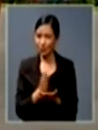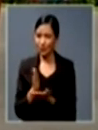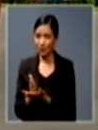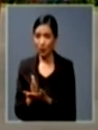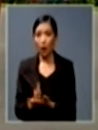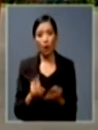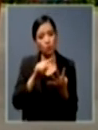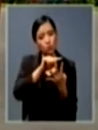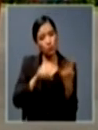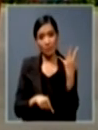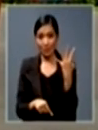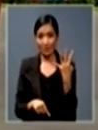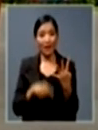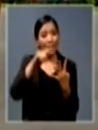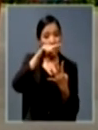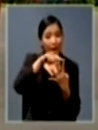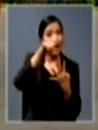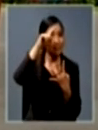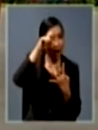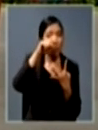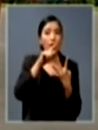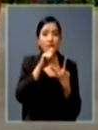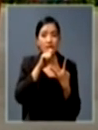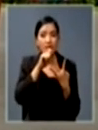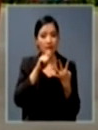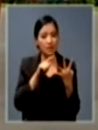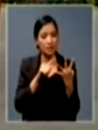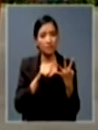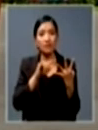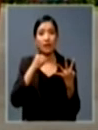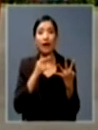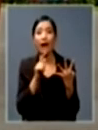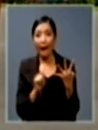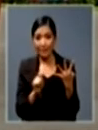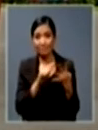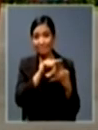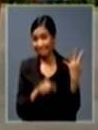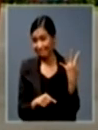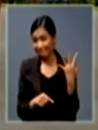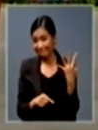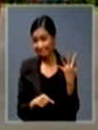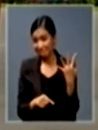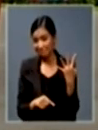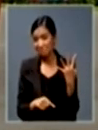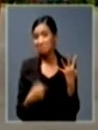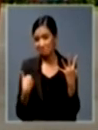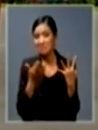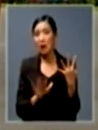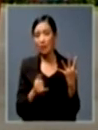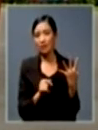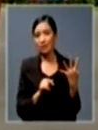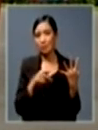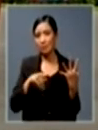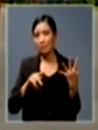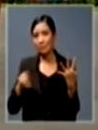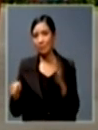4วัน เป็น4วันค่ะ แล้วบางคนอาจจะอะไรนะจันทร์อังคารใช่ไหม โอ้ยถูกบางคนเหมาแล้วค่ะ พุธพฤหัสศุกร์อีก3วัน เหมาทั้งสัปดาห์ เดี๋ยวเราต้องม